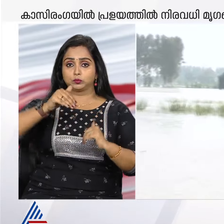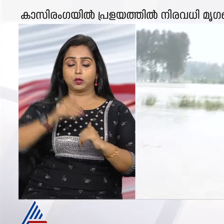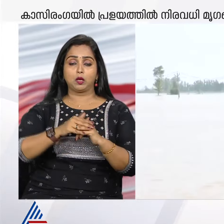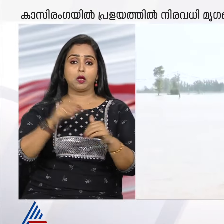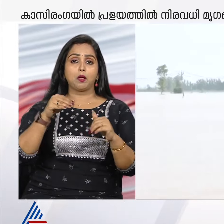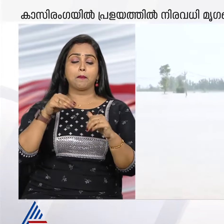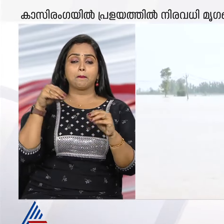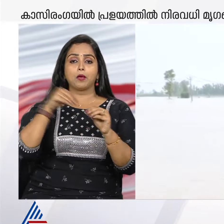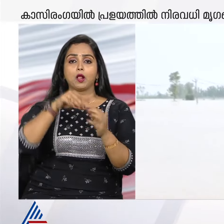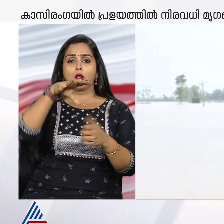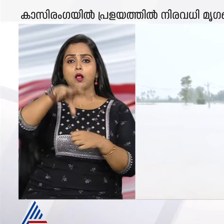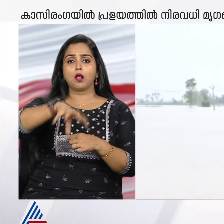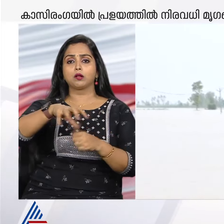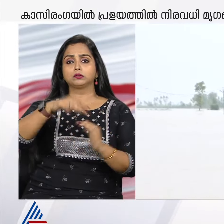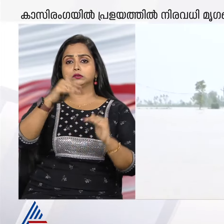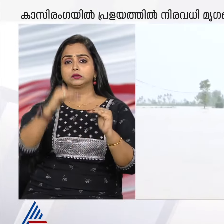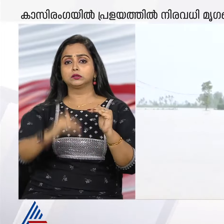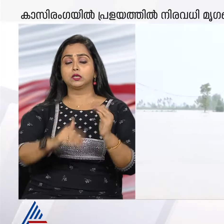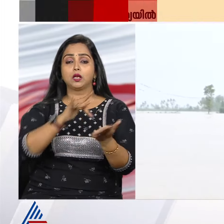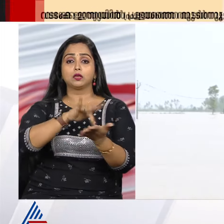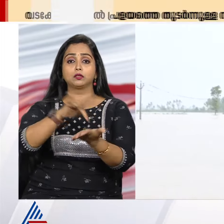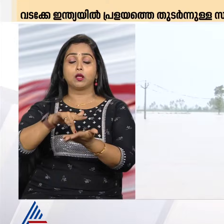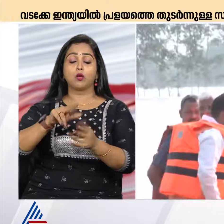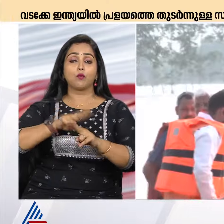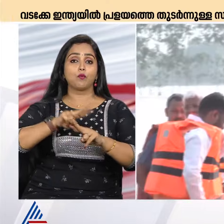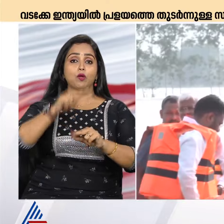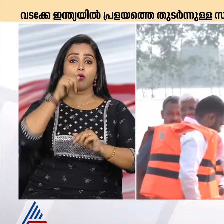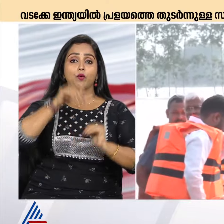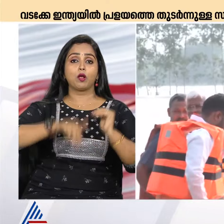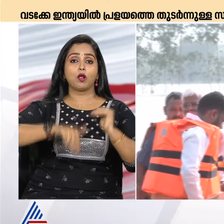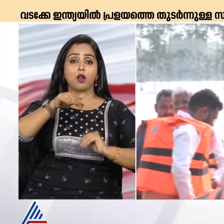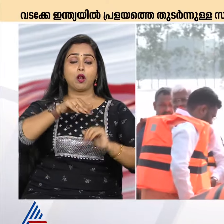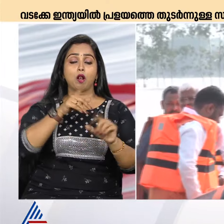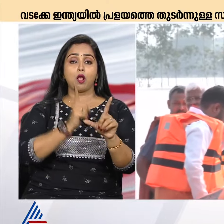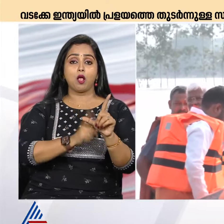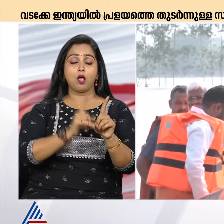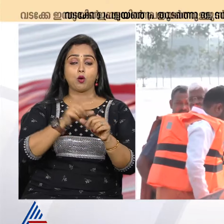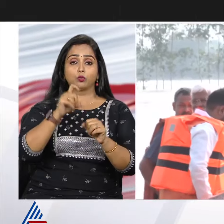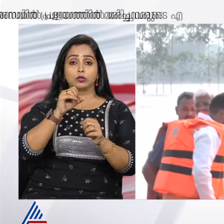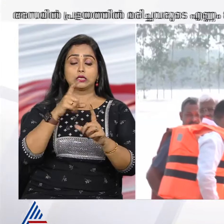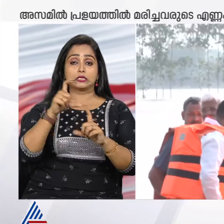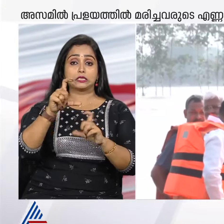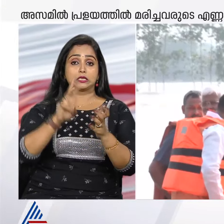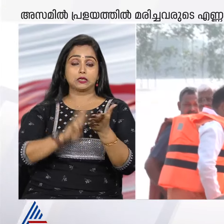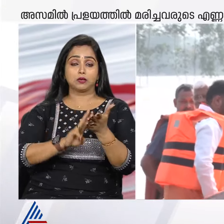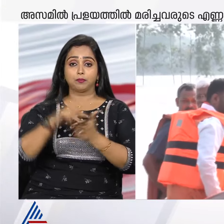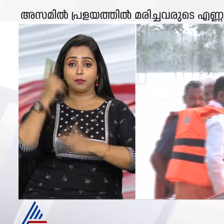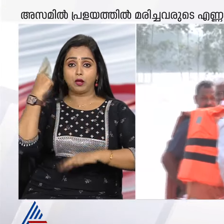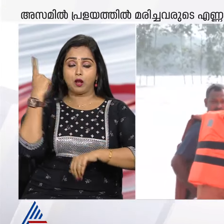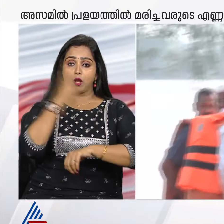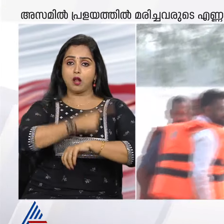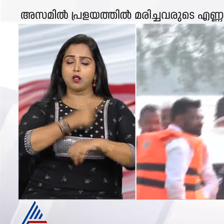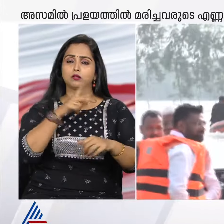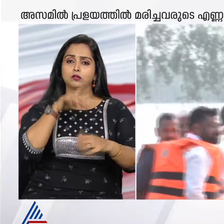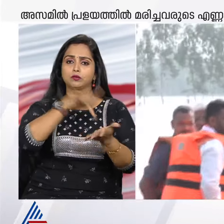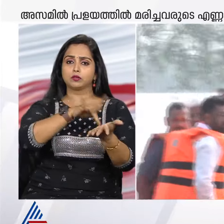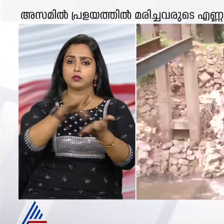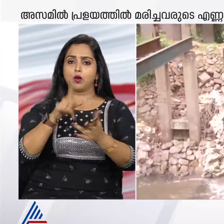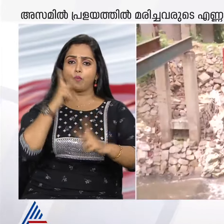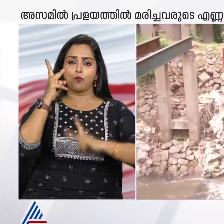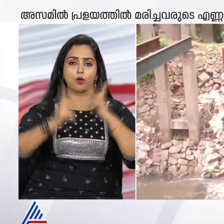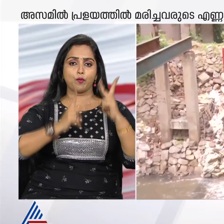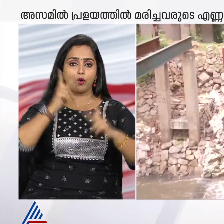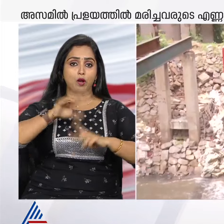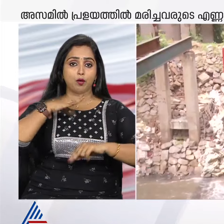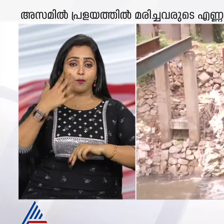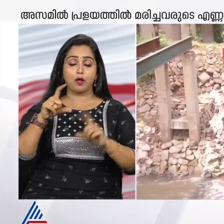ബൽറാംപൂർ ജില്ലയിലെ താഴ്ന്ന പ്രദേശങ്ങൾ വെള്ളത്തിനടിയിലായി. മുഖ്യമന്ത്രി യോഗി ആദിത്യനാഥ് കഴിഞ്ഞ ദിവസം പ്രളയബാധിത പ്രദേശങ്ങൾ സന്ദർശിച്ചിരുന്നു.